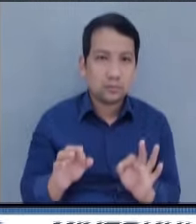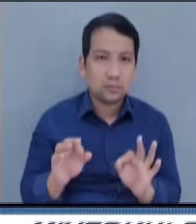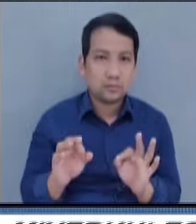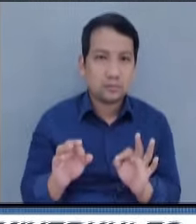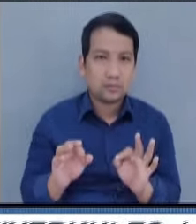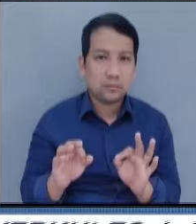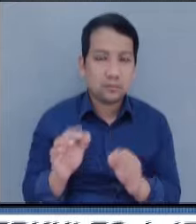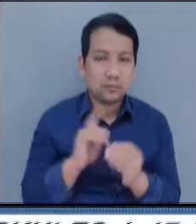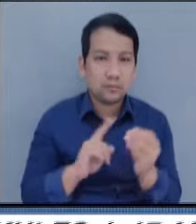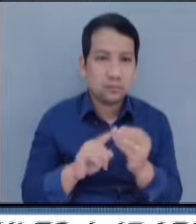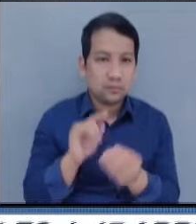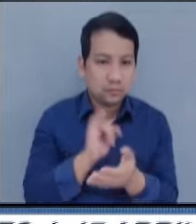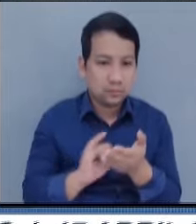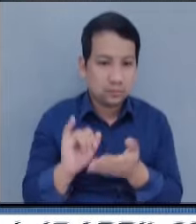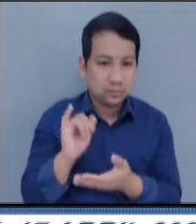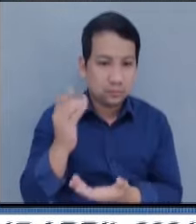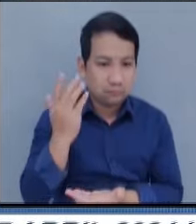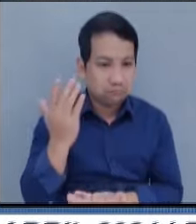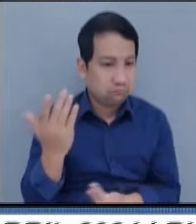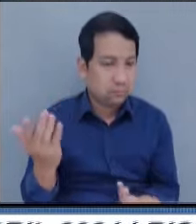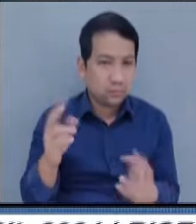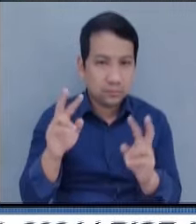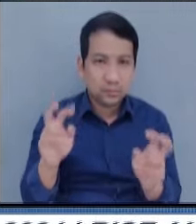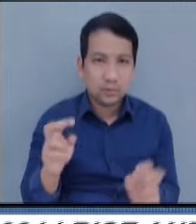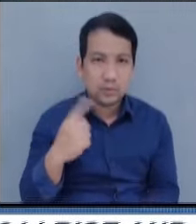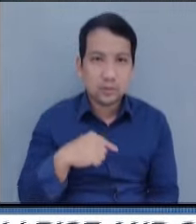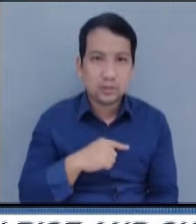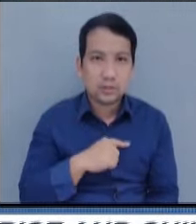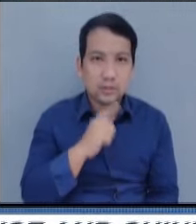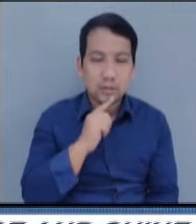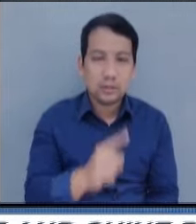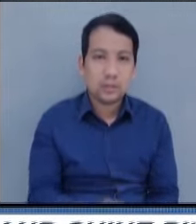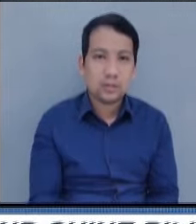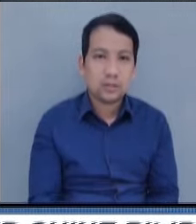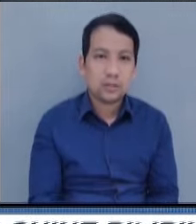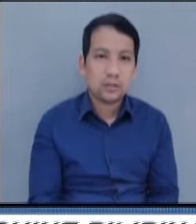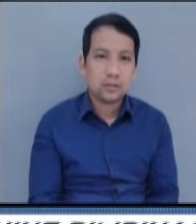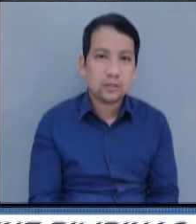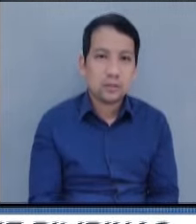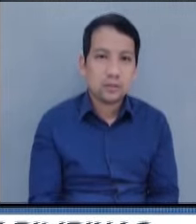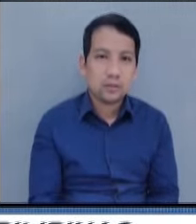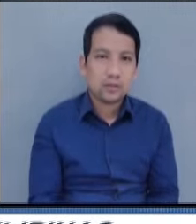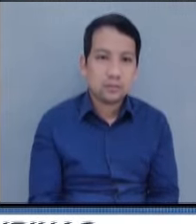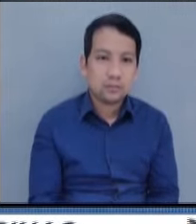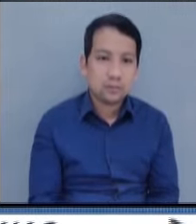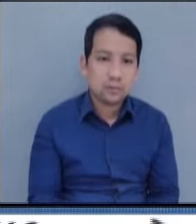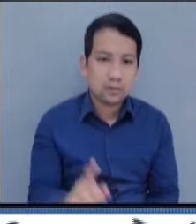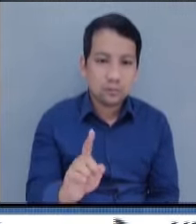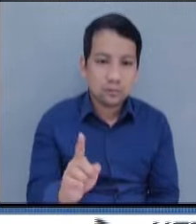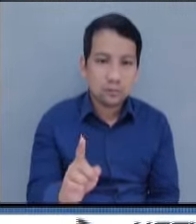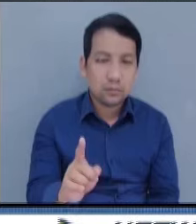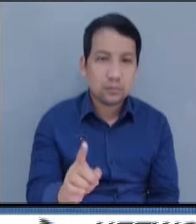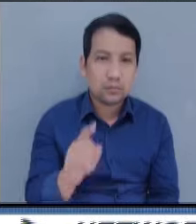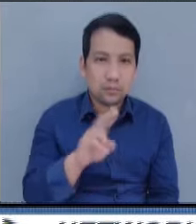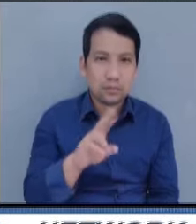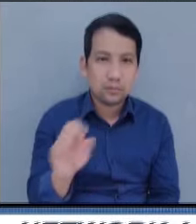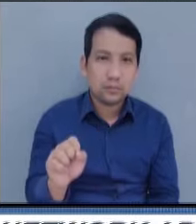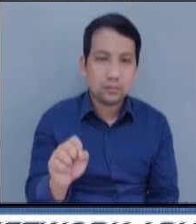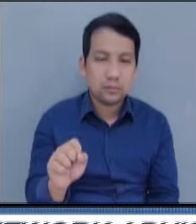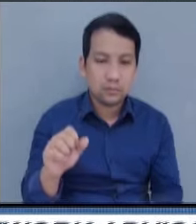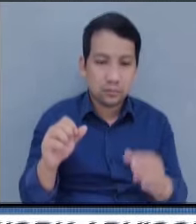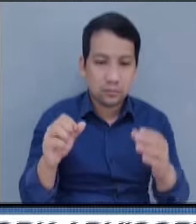institutionalizing I suppose the Uh the relationship of of of the United States Japan